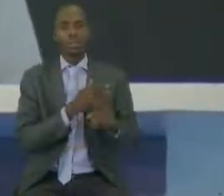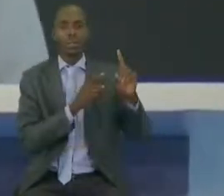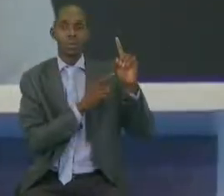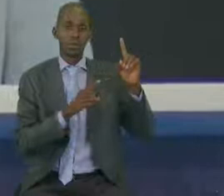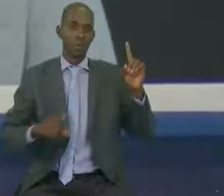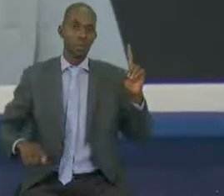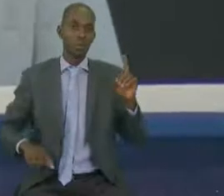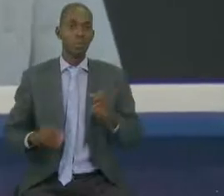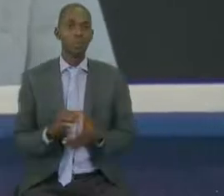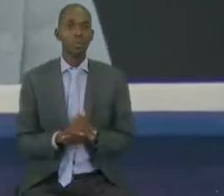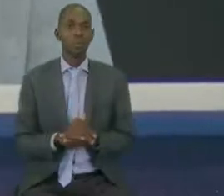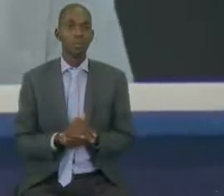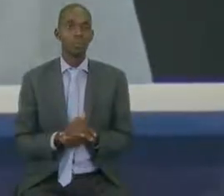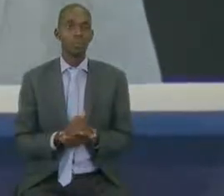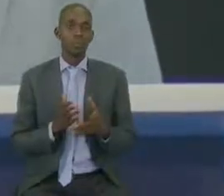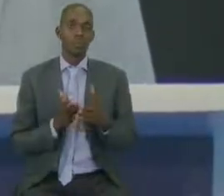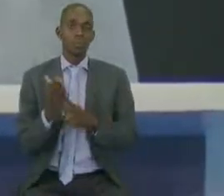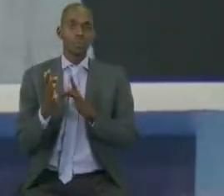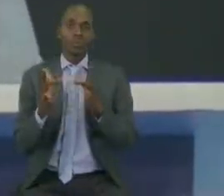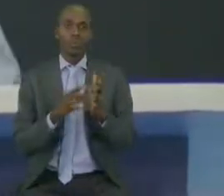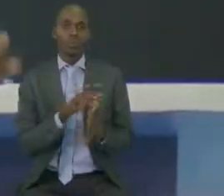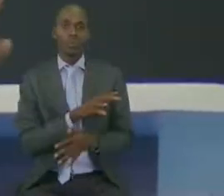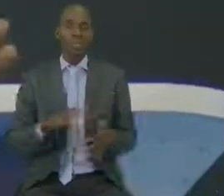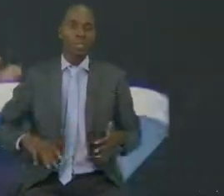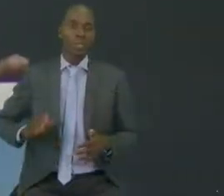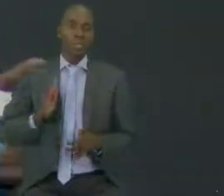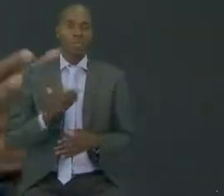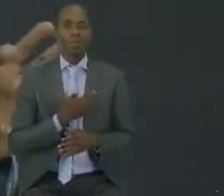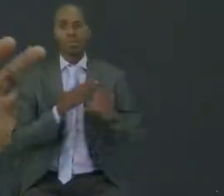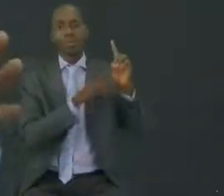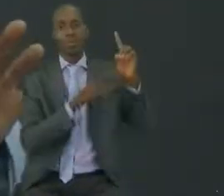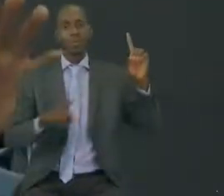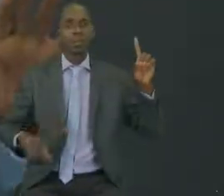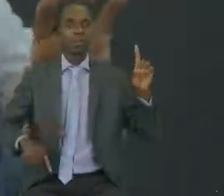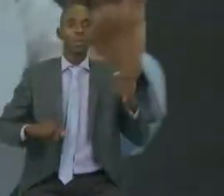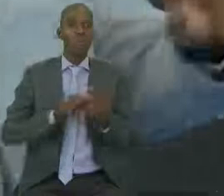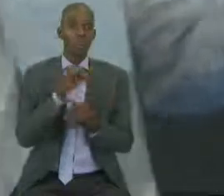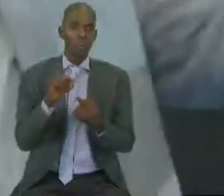notre Seigneur. Par Jésus-Christ, notre Seigneur.